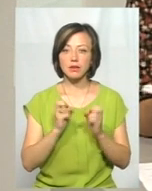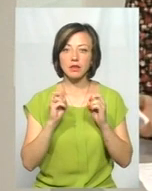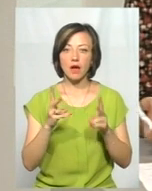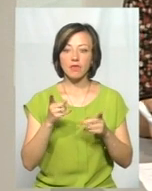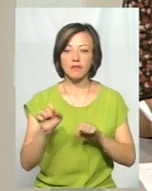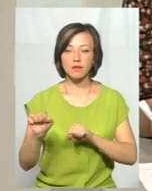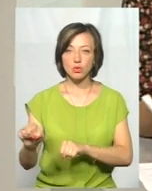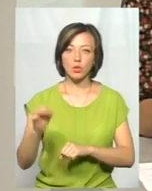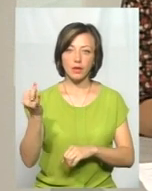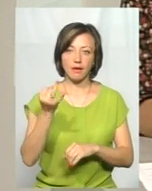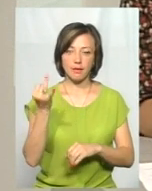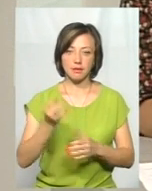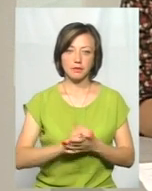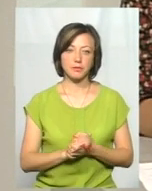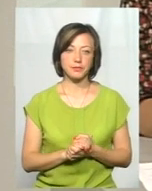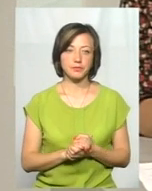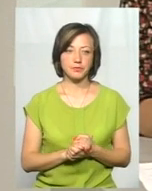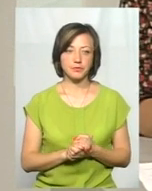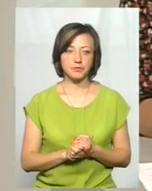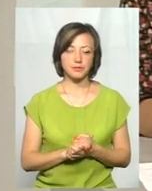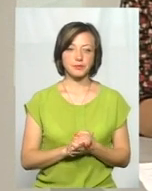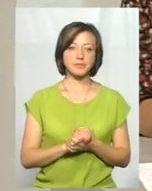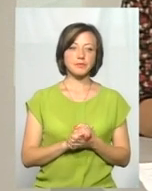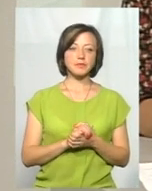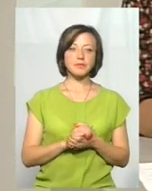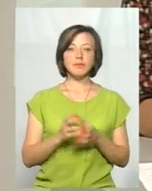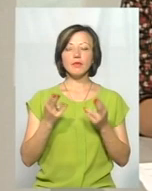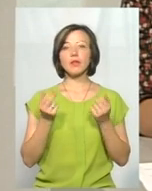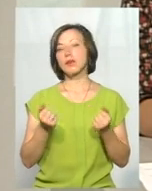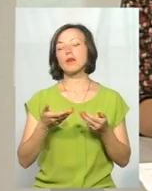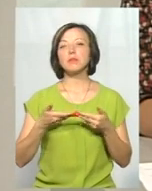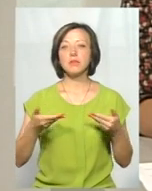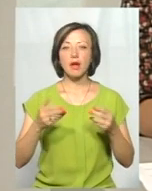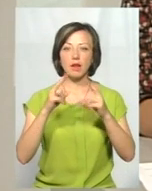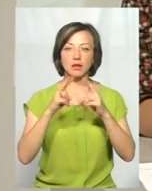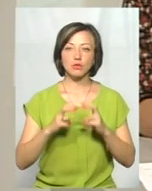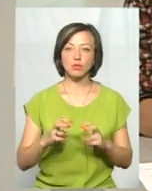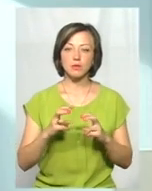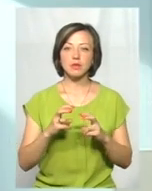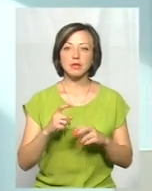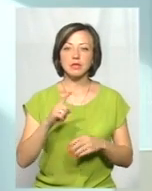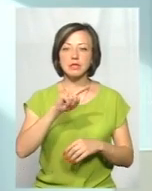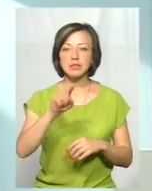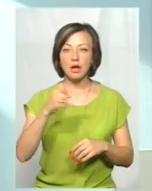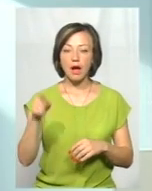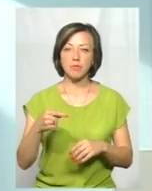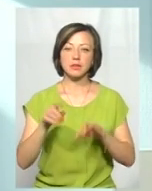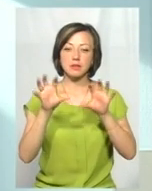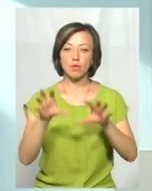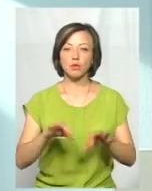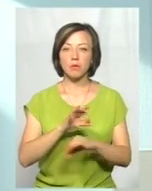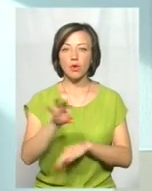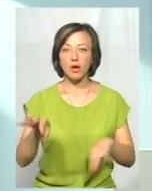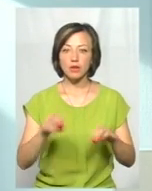вони відстоюють інтереси, так, наскільки я розумію? Так, ми аналізуємо, ми аналізуємо запити, аналізуємо законопроекти,